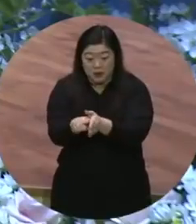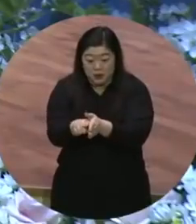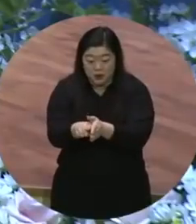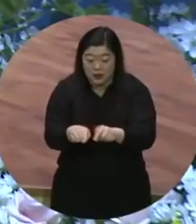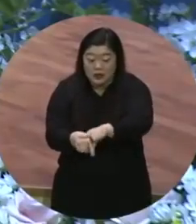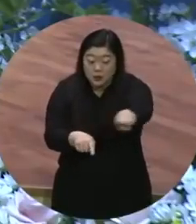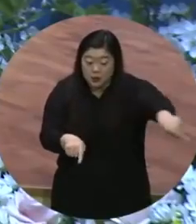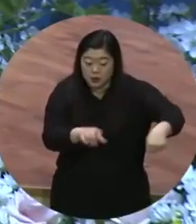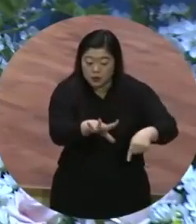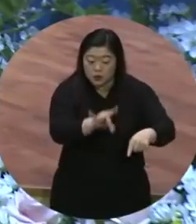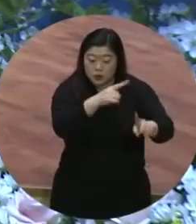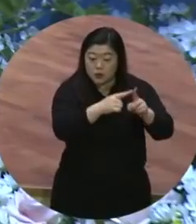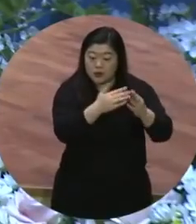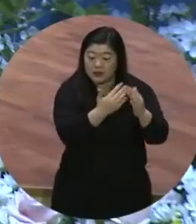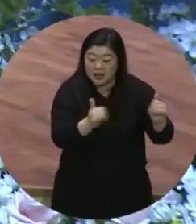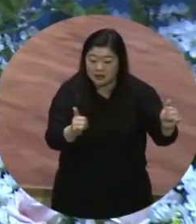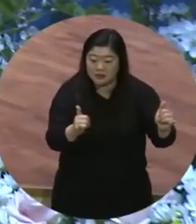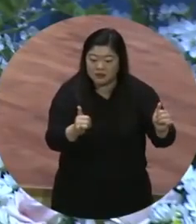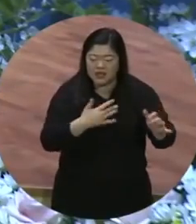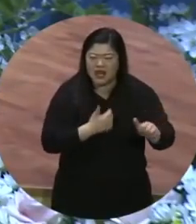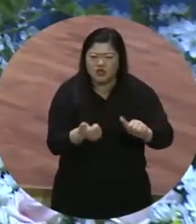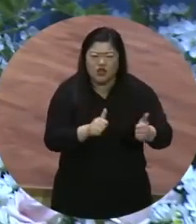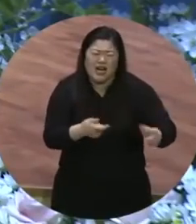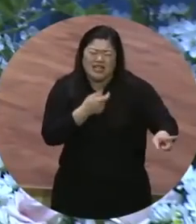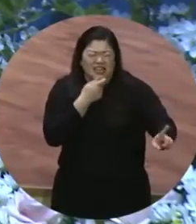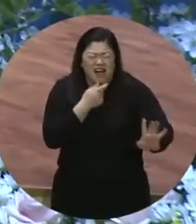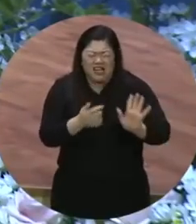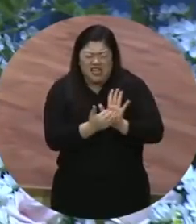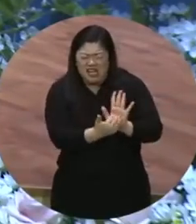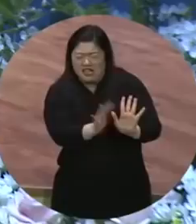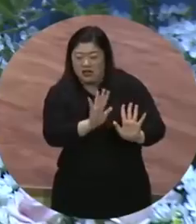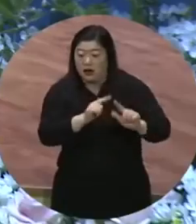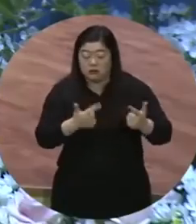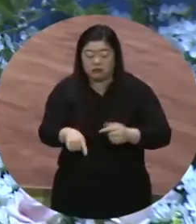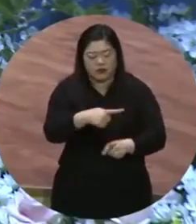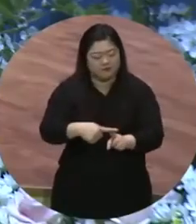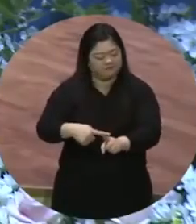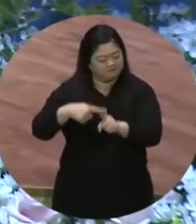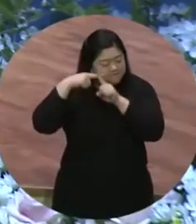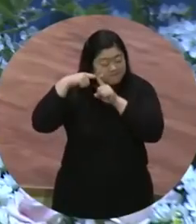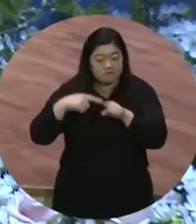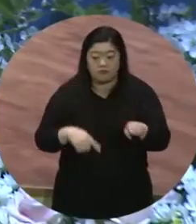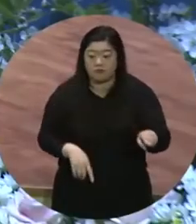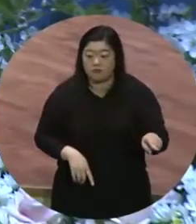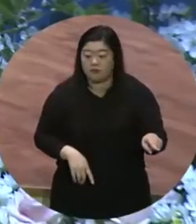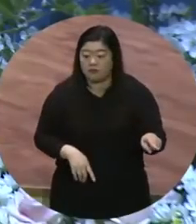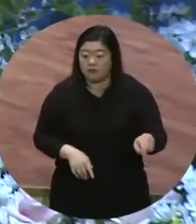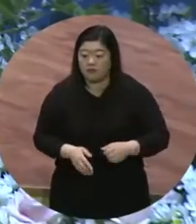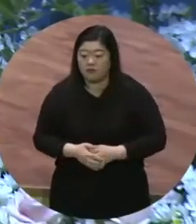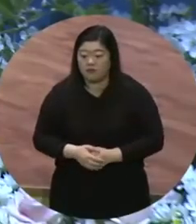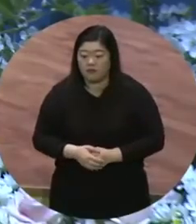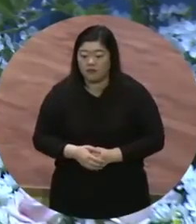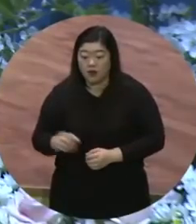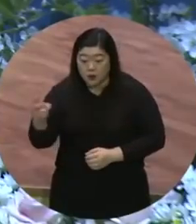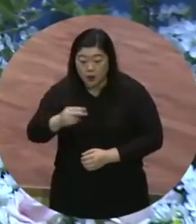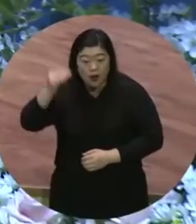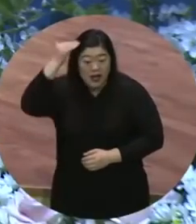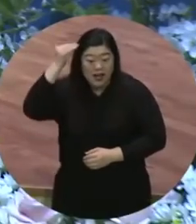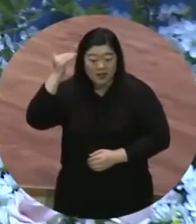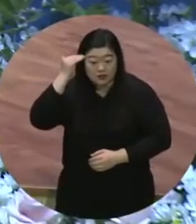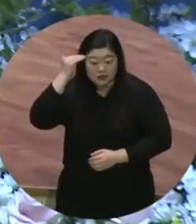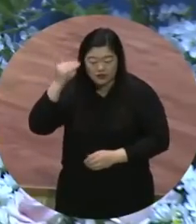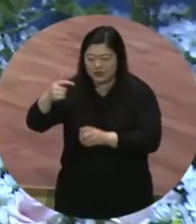순교했어요. 초대교회. 우리나라도 마찬가지. 우리나라 한국 기독교 역사는 다 순교 피해